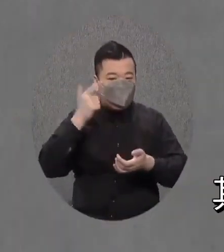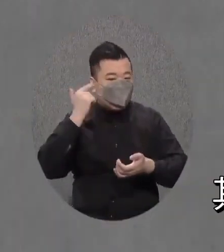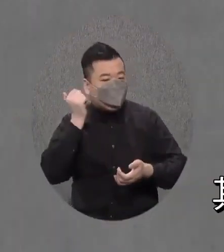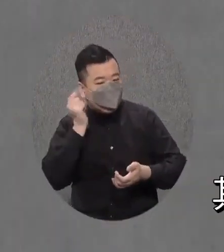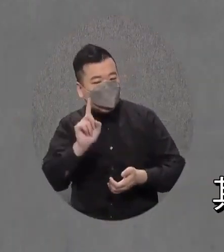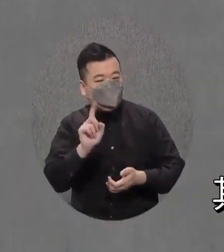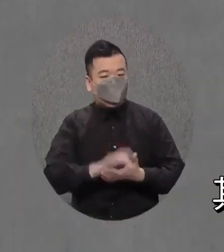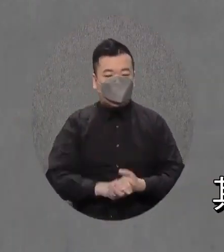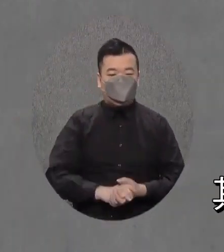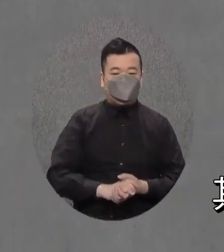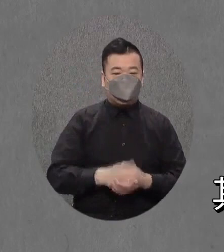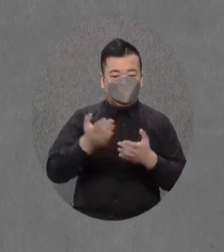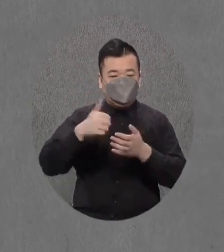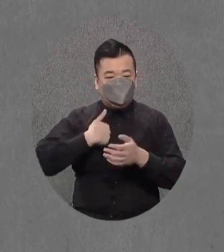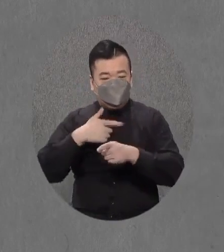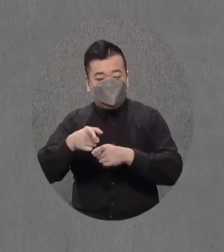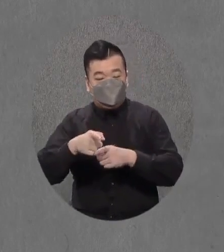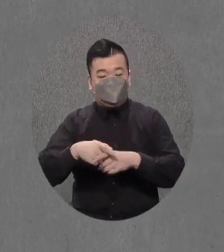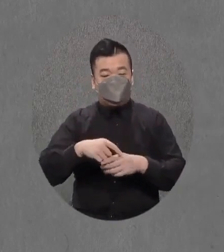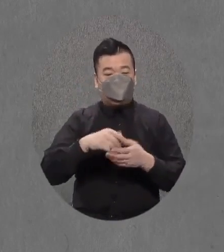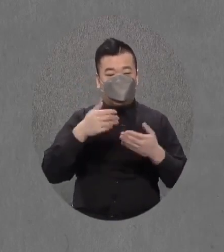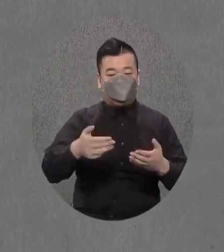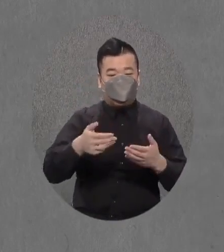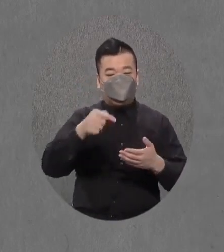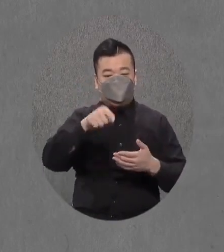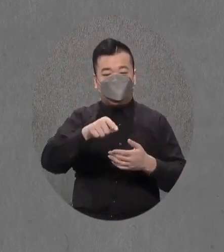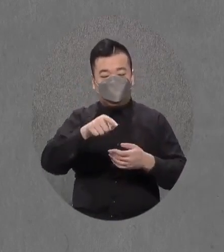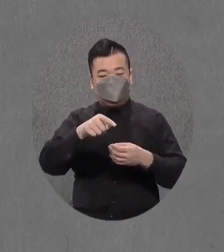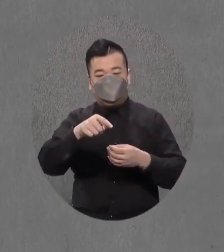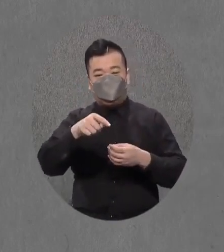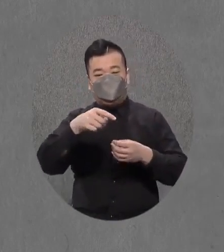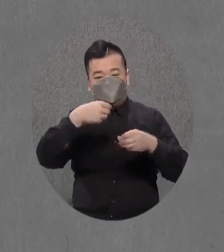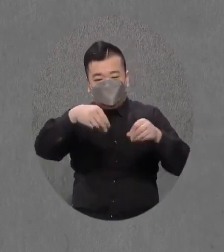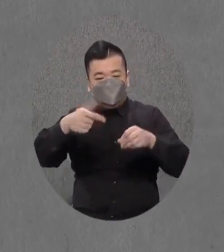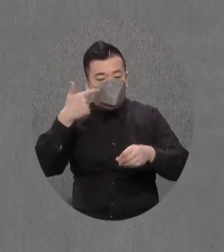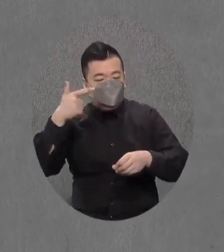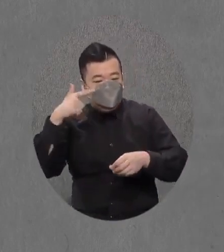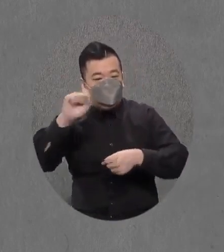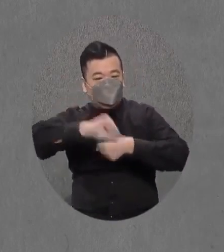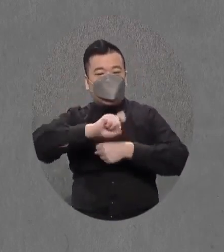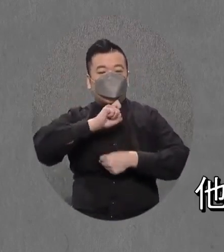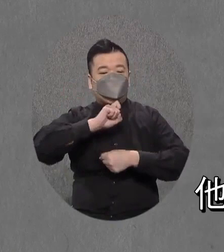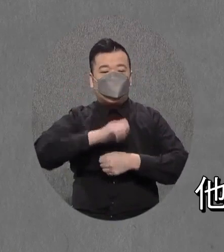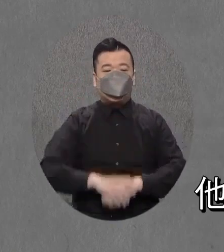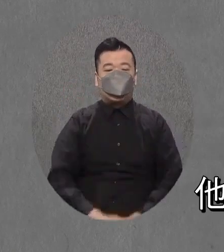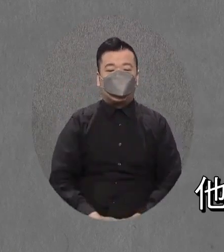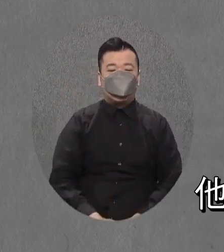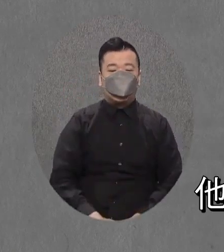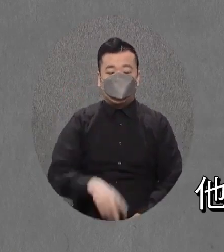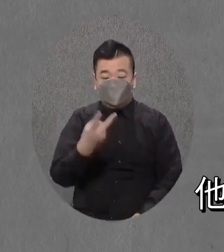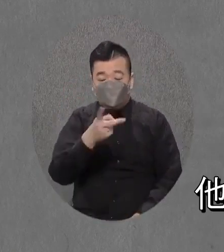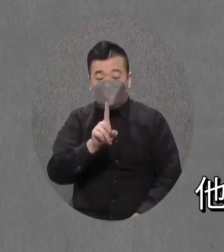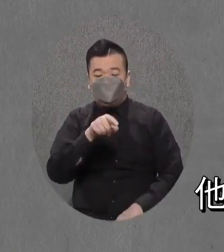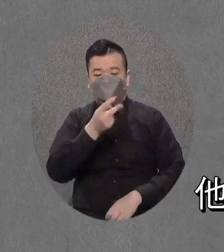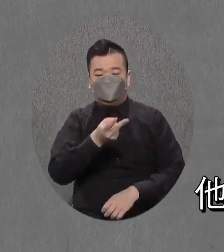名嘅就係廖兆珍老師。廖兆珍老師咧日後亦都培育咗好多新一代嘅版畫家，咁佢哋兩位咧都